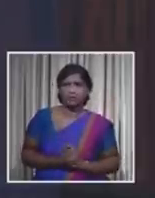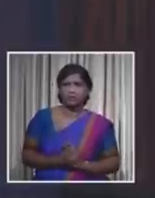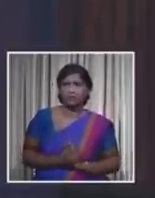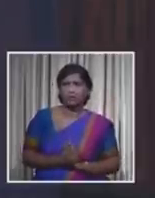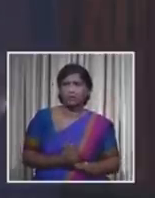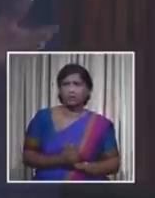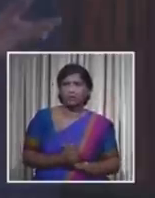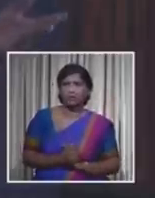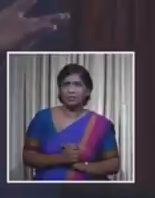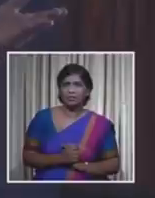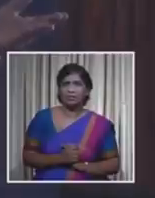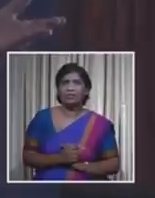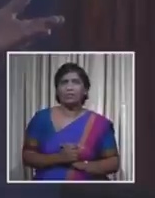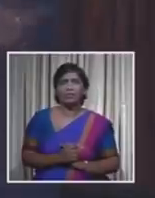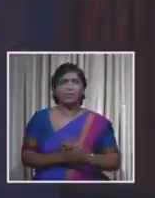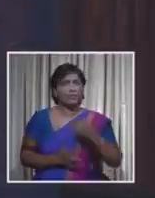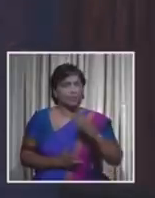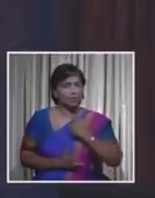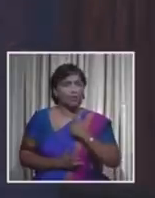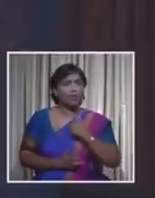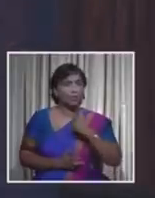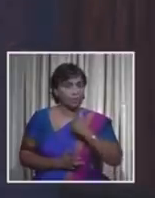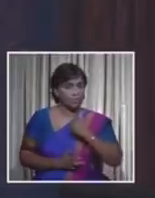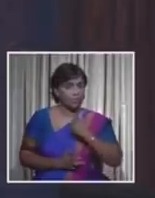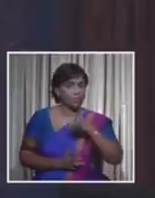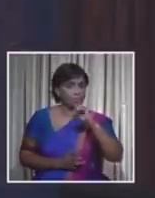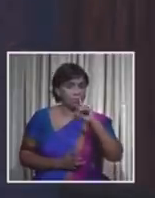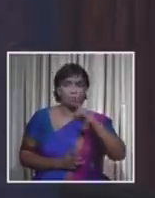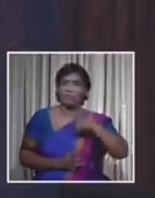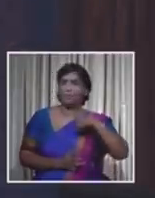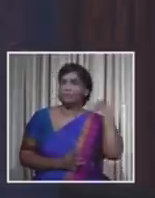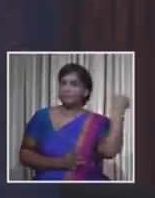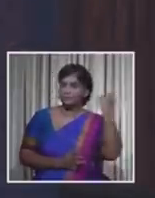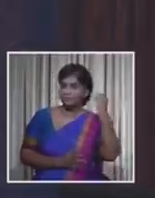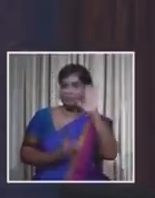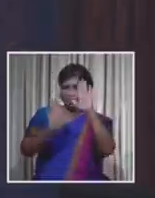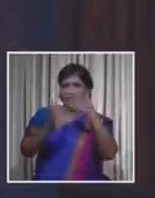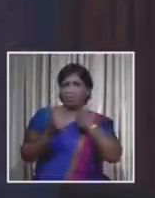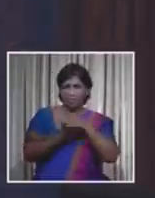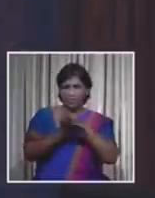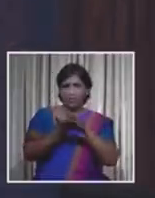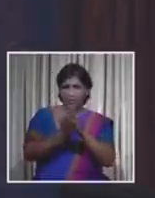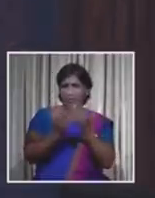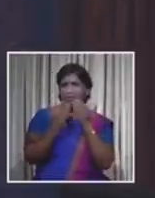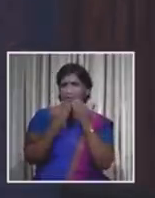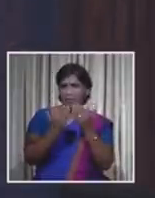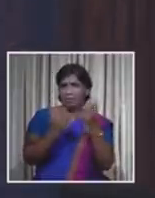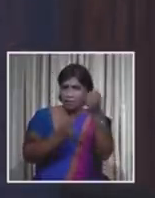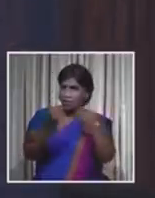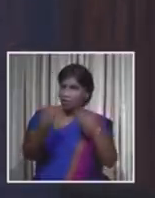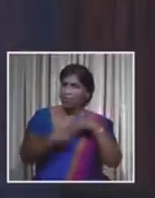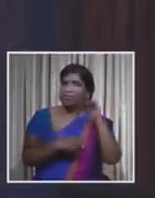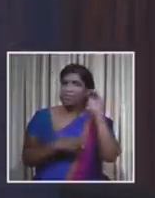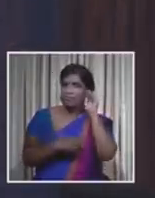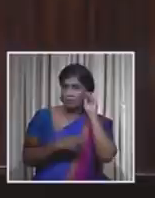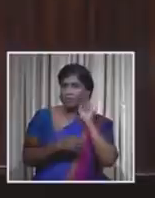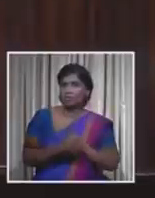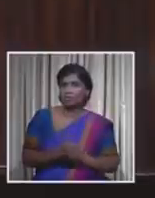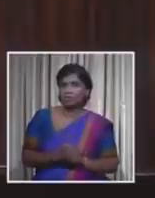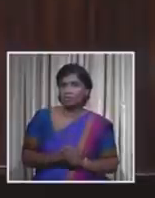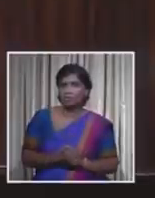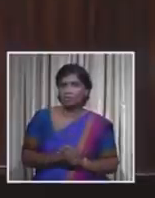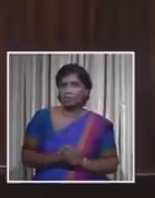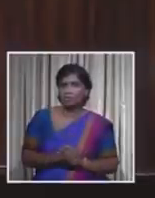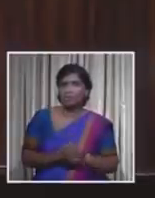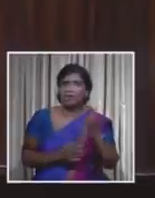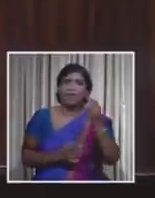මට මේක පැහැදිලි කරන්න දෙන්න මම කියපු මම මගේ කතාවේදී මට පැහැදිලි කරන්න දෙන්න පොඩ්ඩක් මම අහගෙන ඉන්නේ ඔයගොල්ලෝ කියන ඔක්කොම ඔබතුමා ඔයිට හොඳයි ඔබතුමා